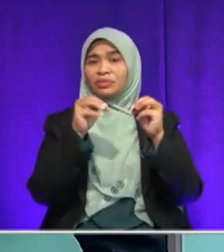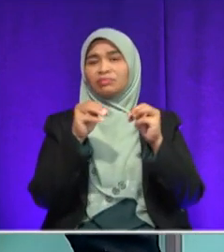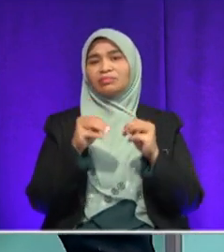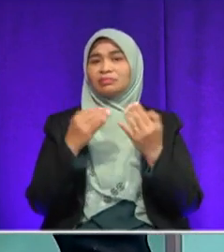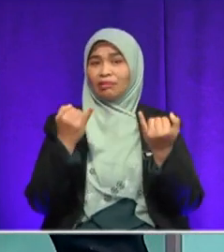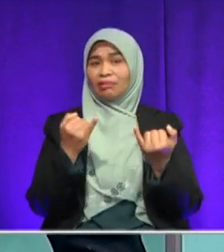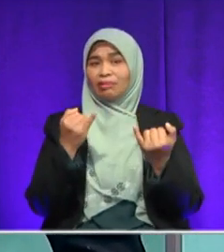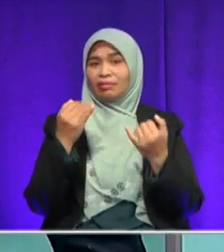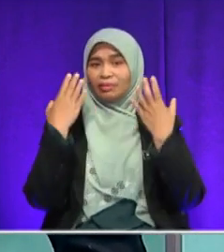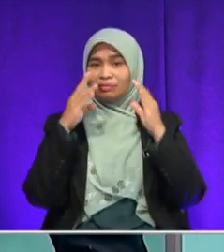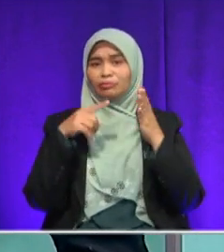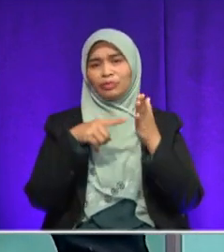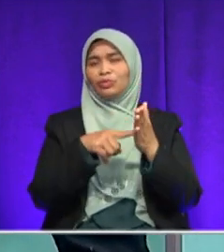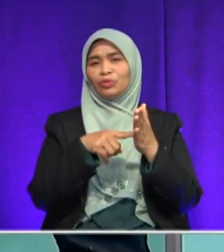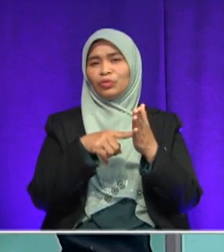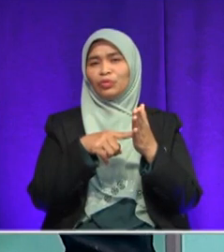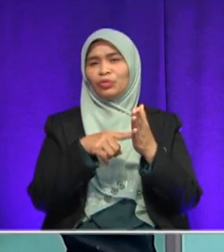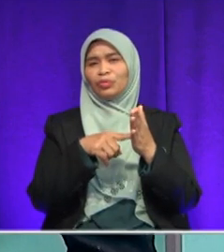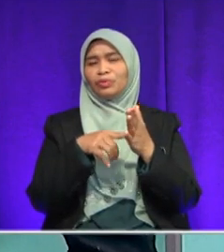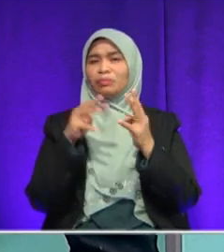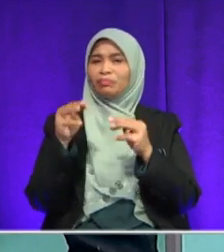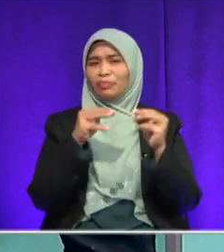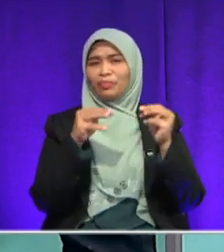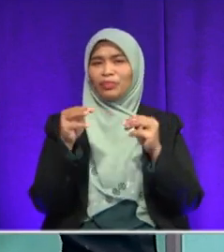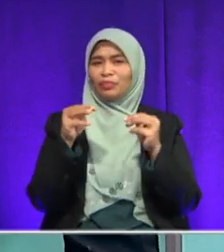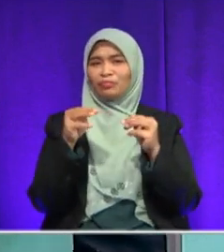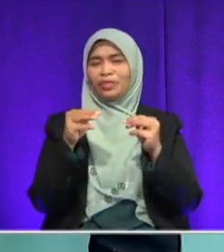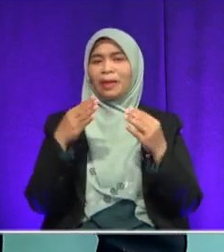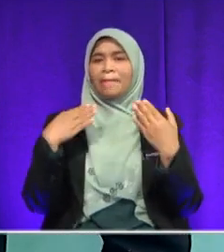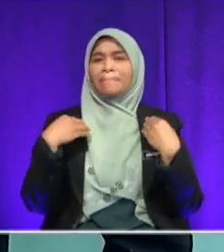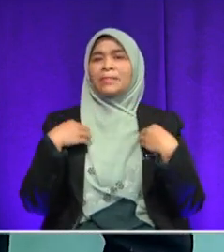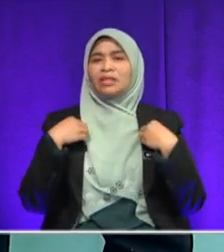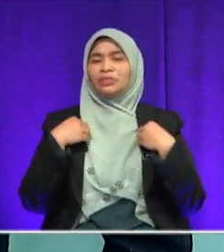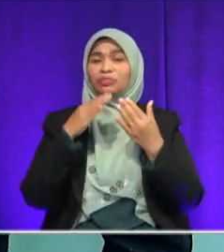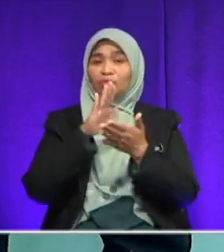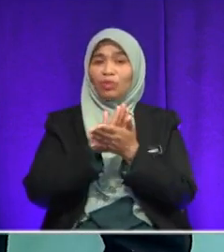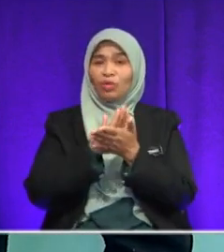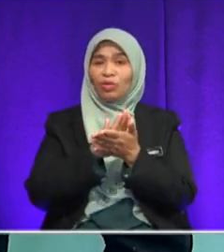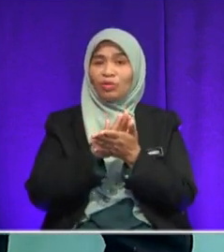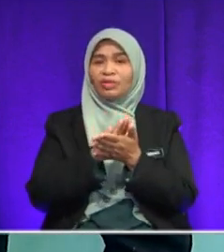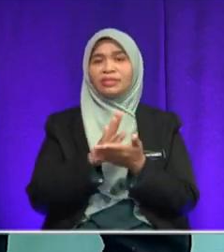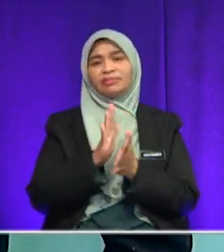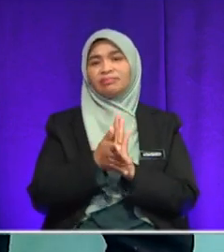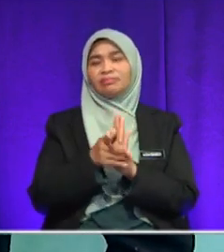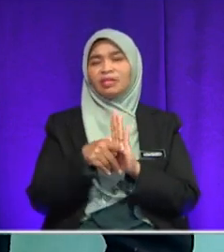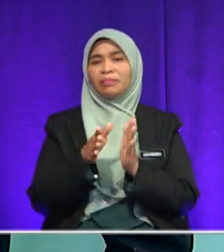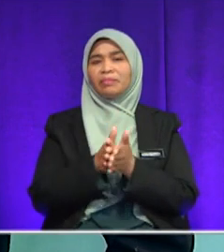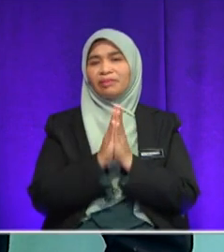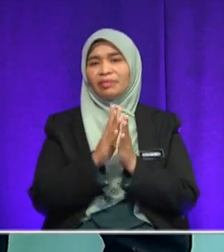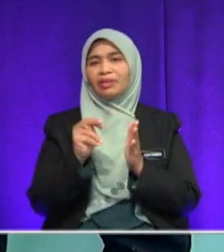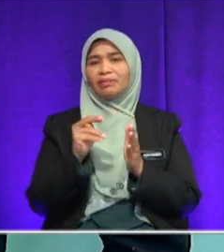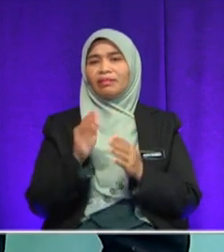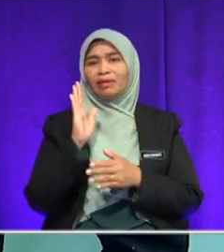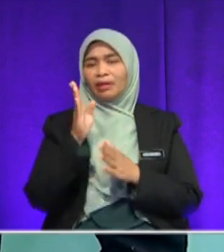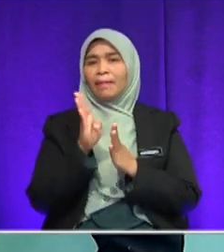gambar musim baju sekolah, uniform sekolah. So biasanya permintaan ke atas uniform sekolah ni berlaku apabila sesi